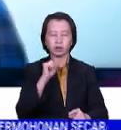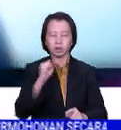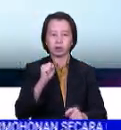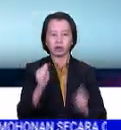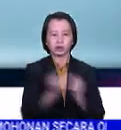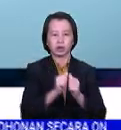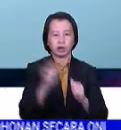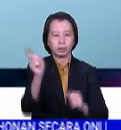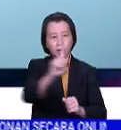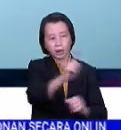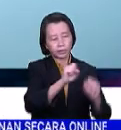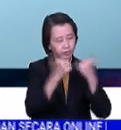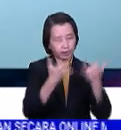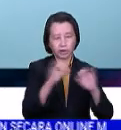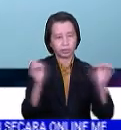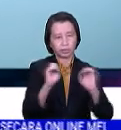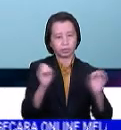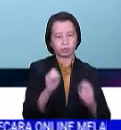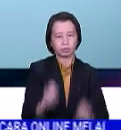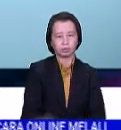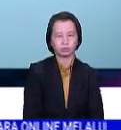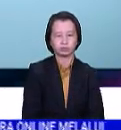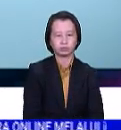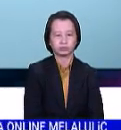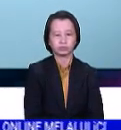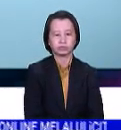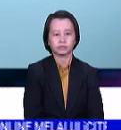terikat dengan mana-mana syari'at rekaman